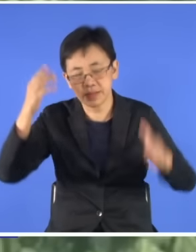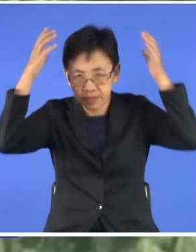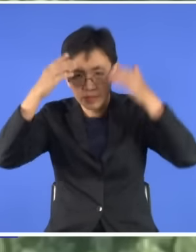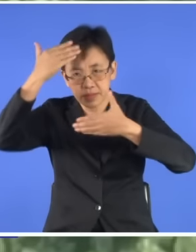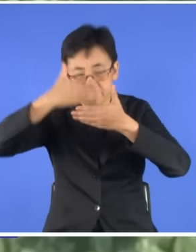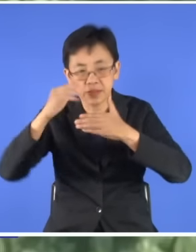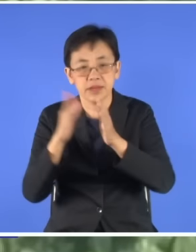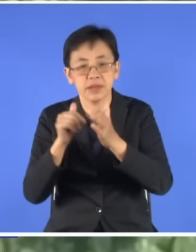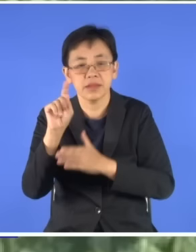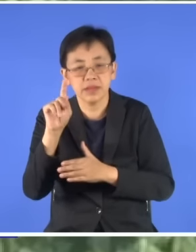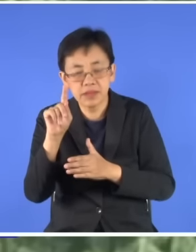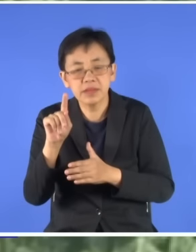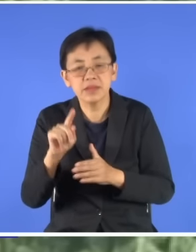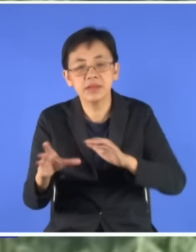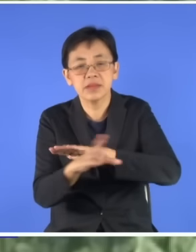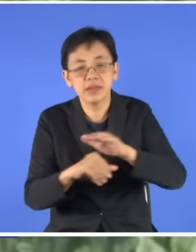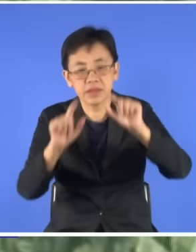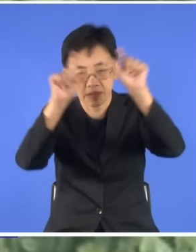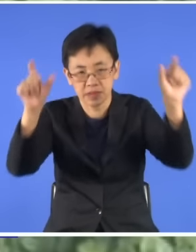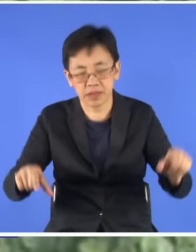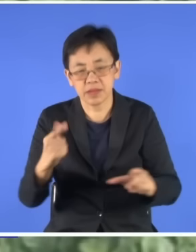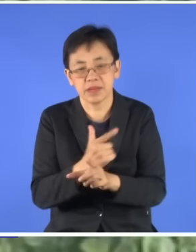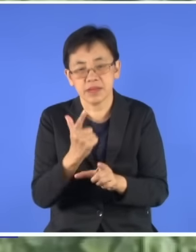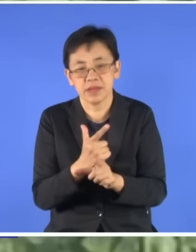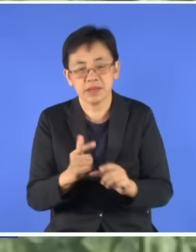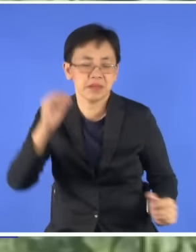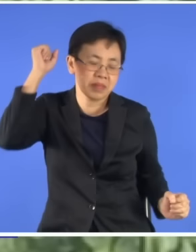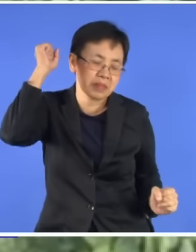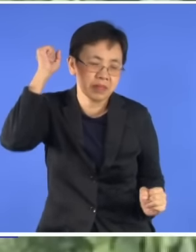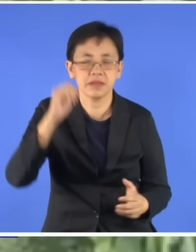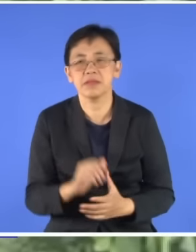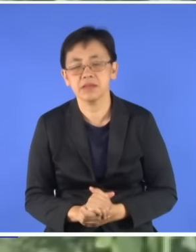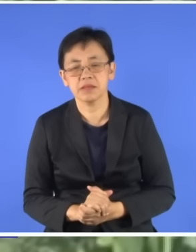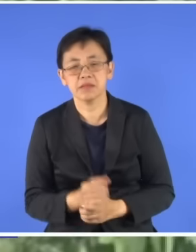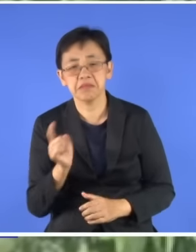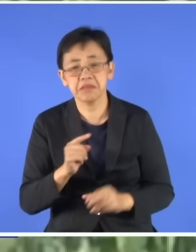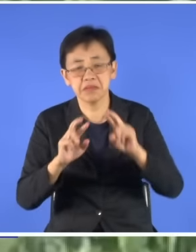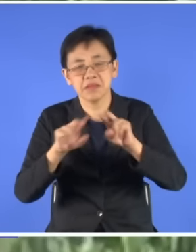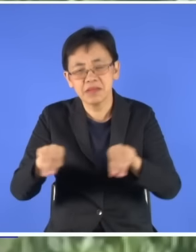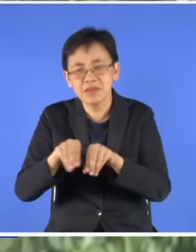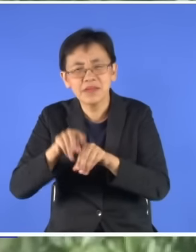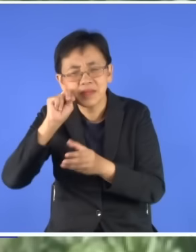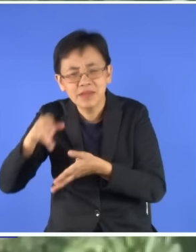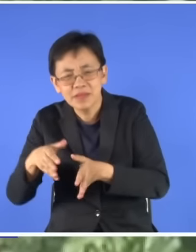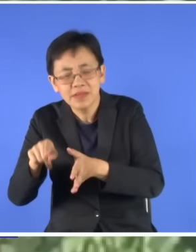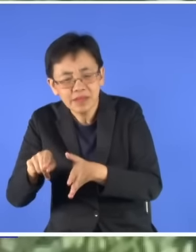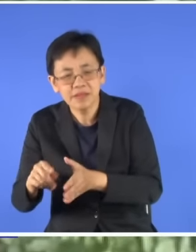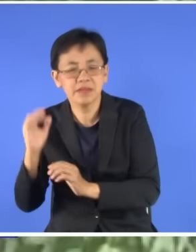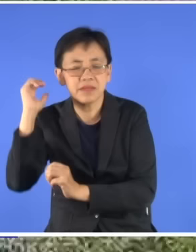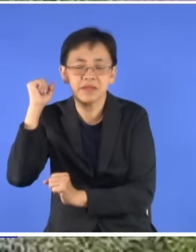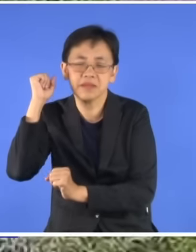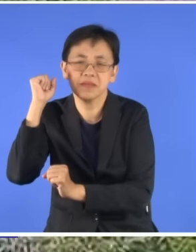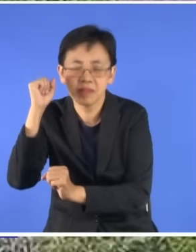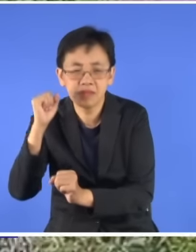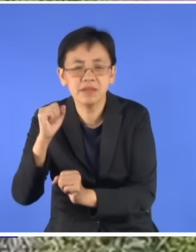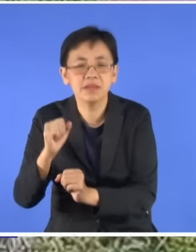วเดินเข้าไปขโมยโครงเหล็กของอบต.เกาะเรียนเขาวางอยู่บริเวณริมน้ำเนี่ยนะฮะแล้วก็เอาไปทิ้งไว้บริเวณริมบ้านพัก